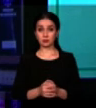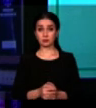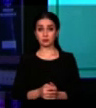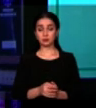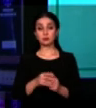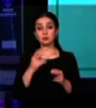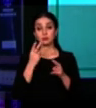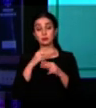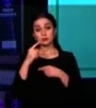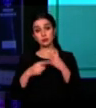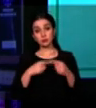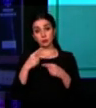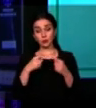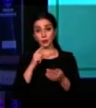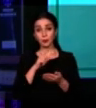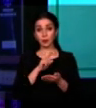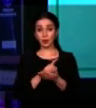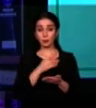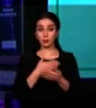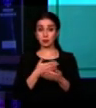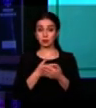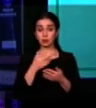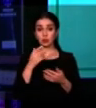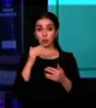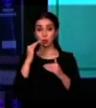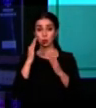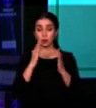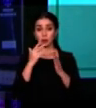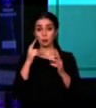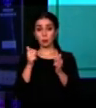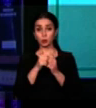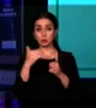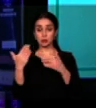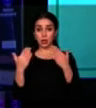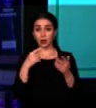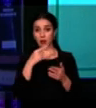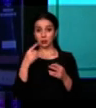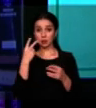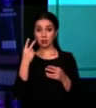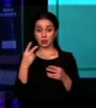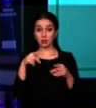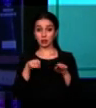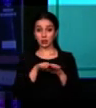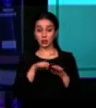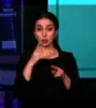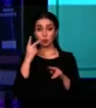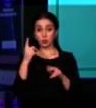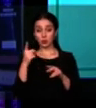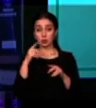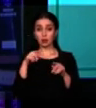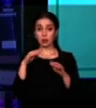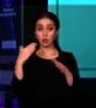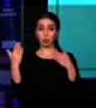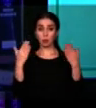Keyingi masalamiz. To'g'ri to'rtburchakning perimetri 32 ga, qo'shni tomonlarning ayirmasi 2 ga teng. Uning